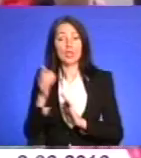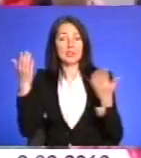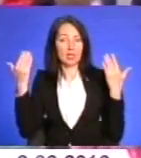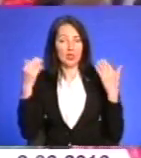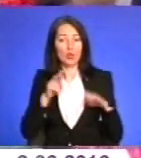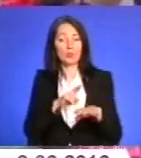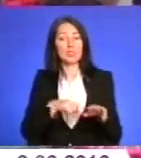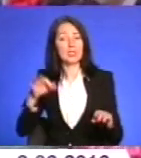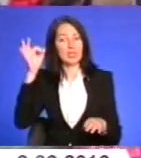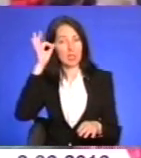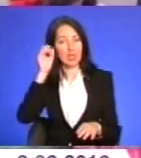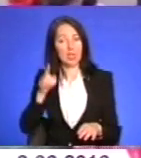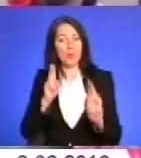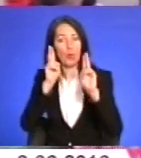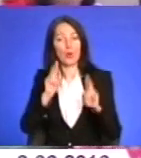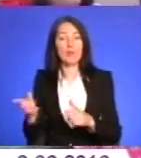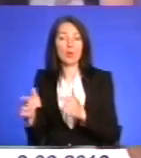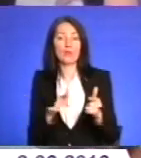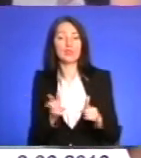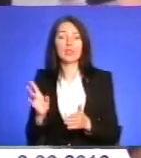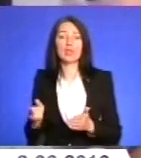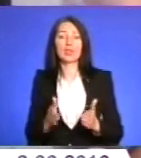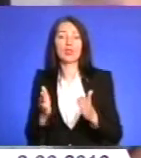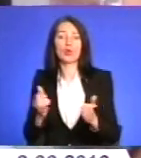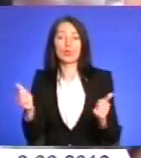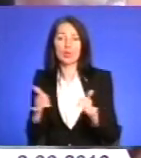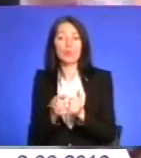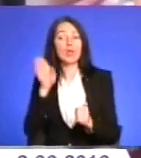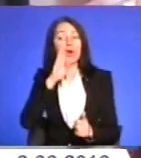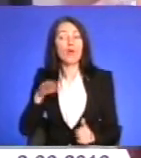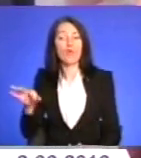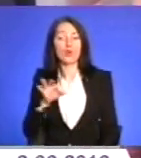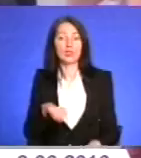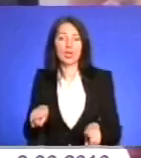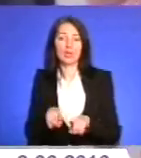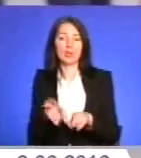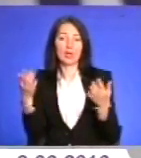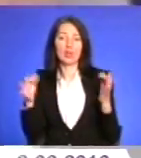поліцейські нагадали їм про правила поведінки на дорозі, поблизу води та на дозвіллі.